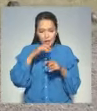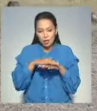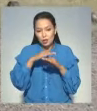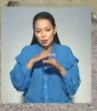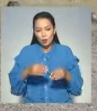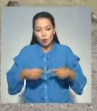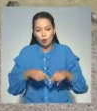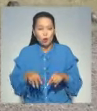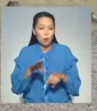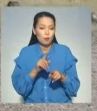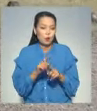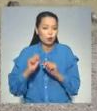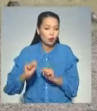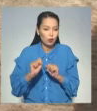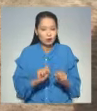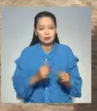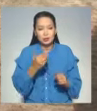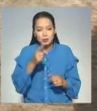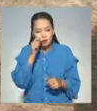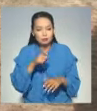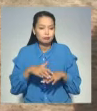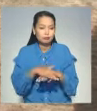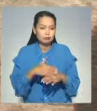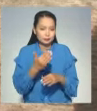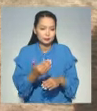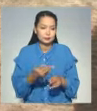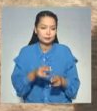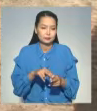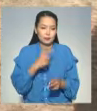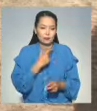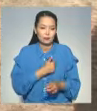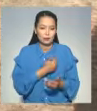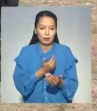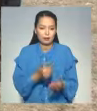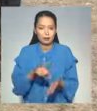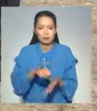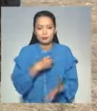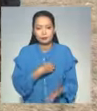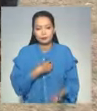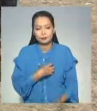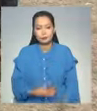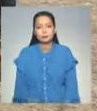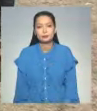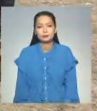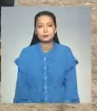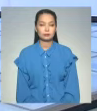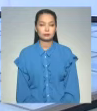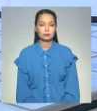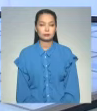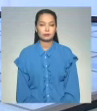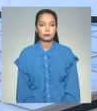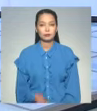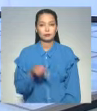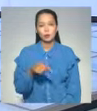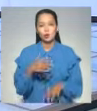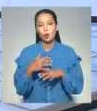қоғамды ланкестерден қорғау біздің ер жүрек арыстандарға жүктелген. Сүндет Оралбеков, Бағлан Жанғозин, Астана Таймс.